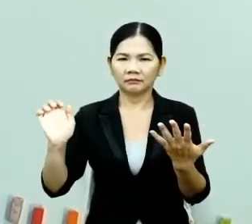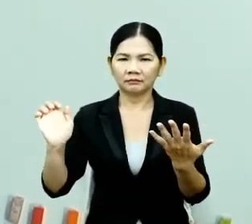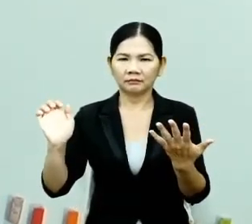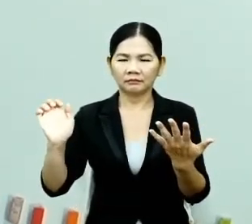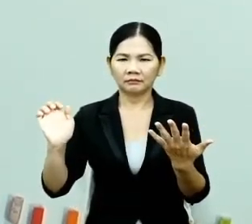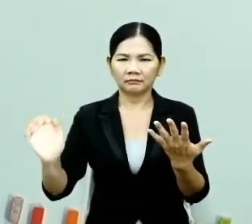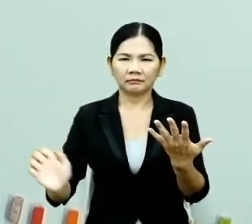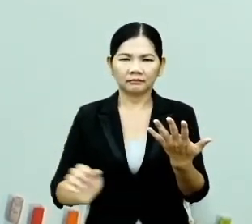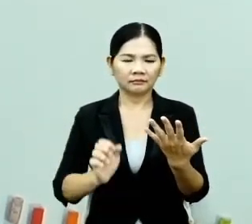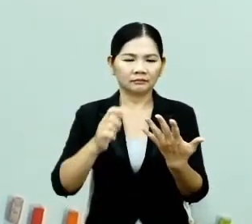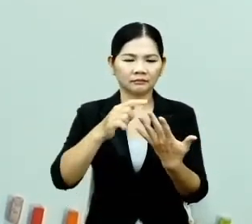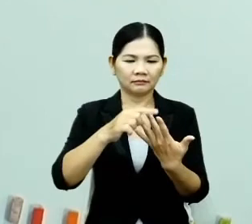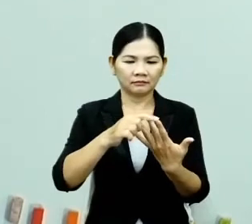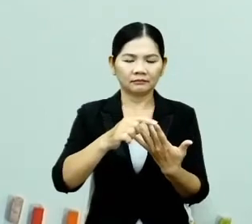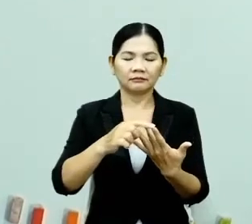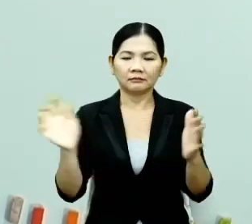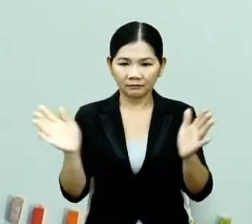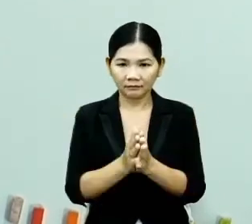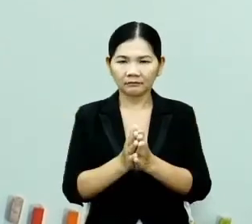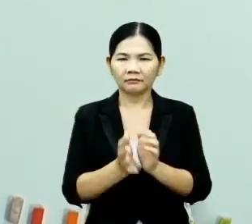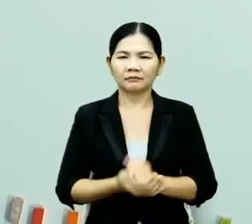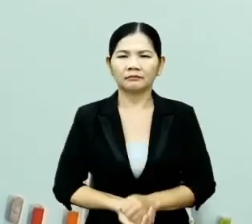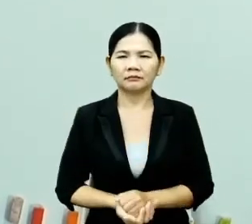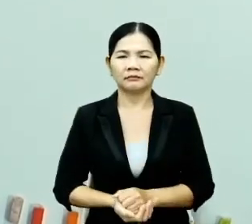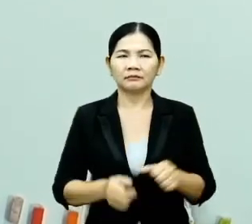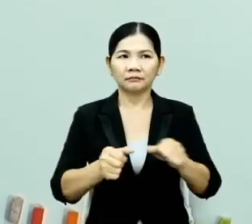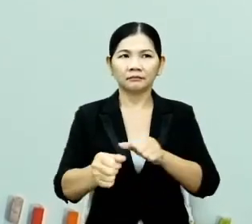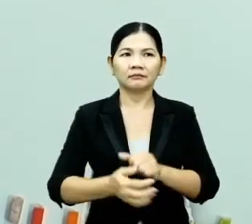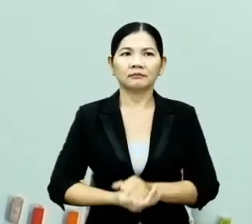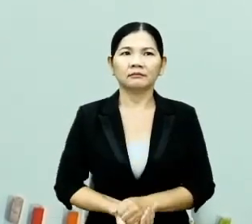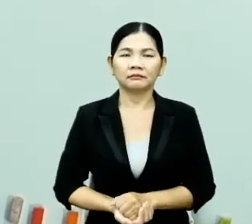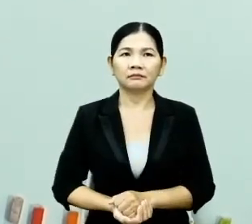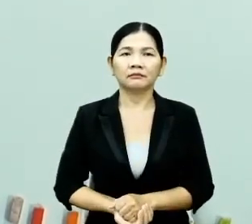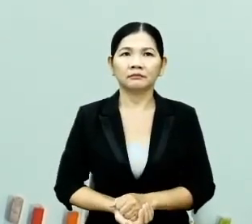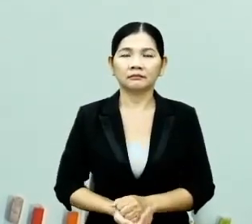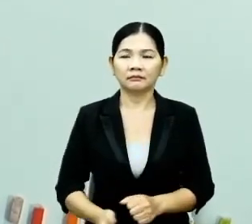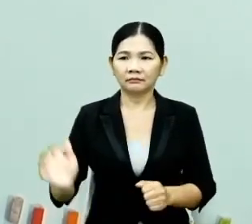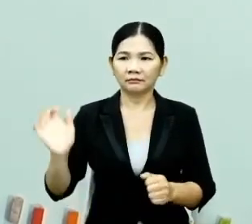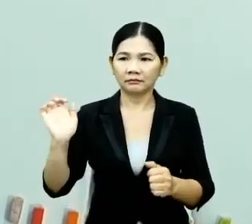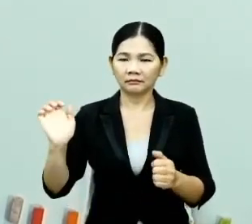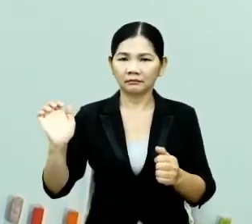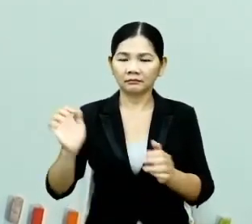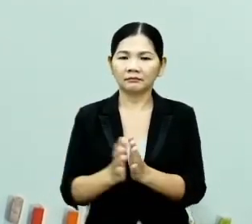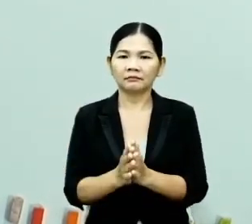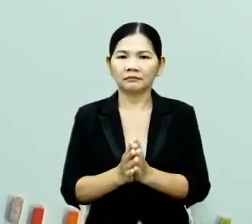ចអាបន្តទៀតច